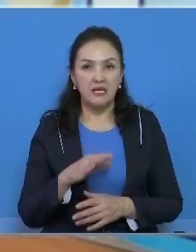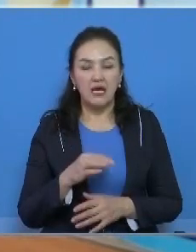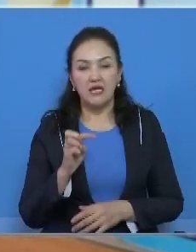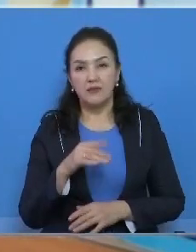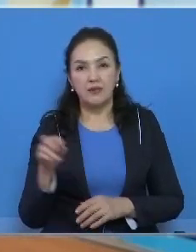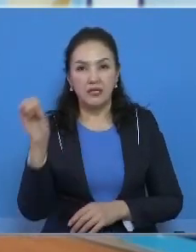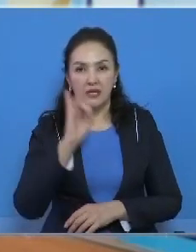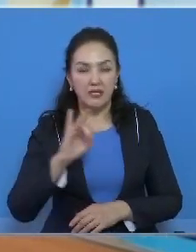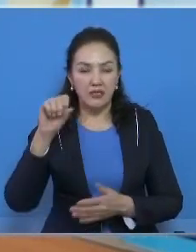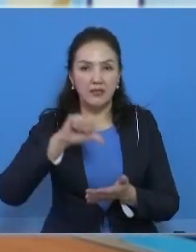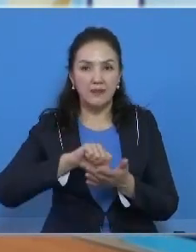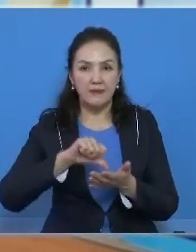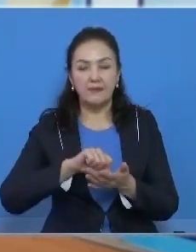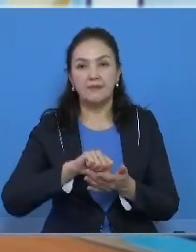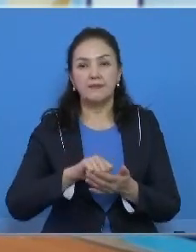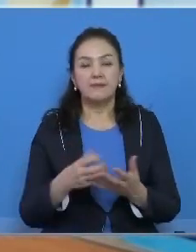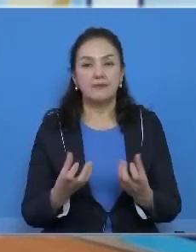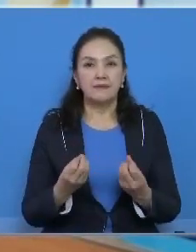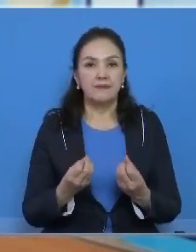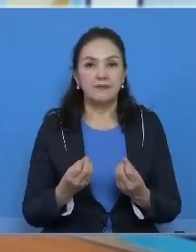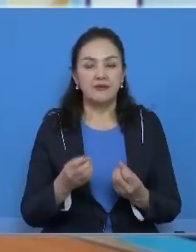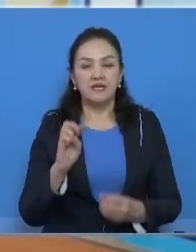әдебиеттің тарихына қатысты, сосын